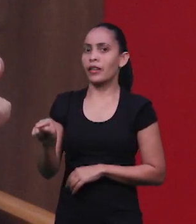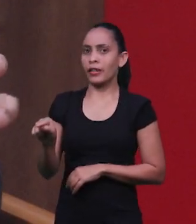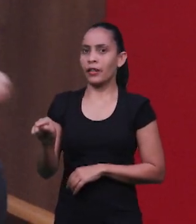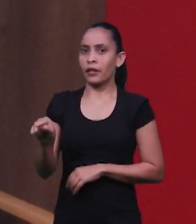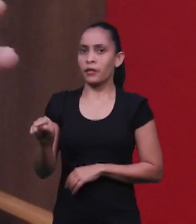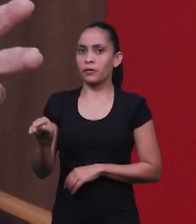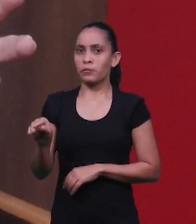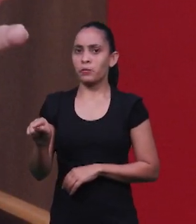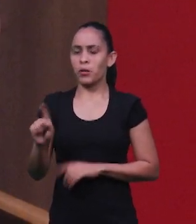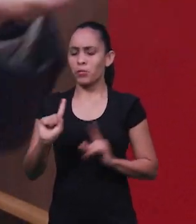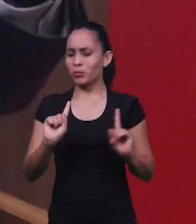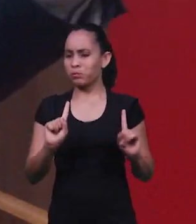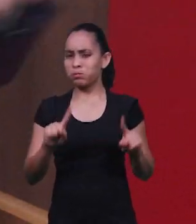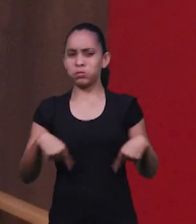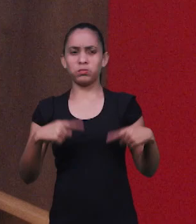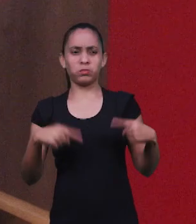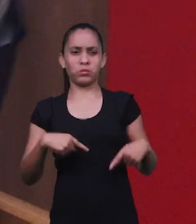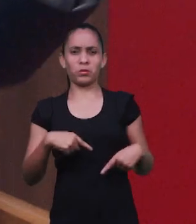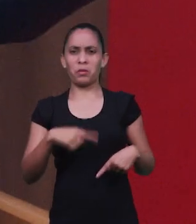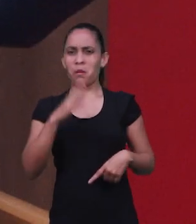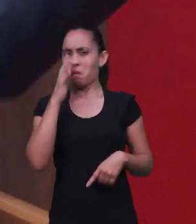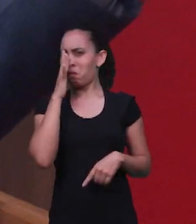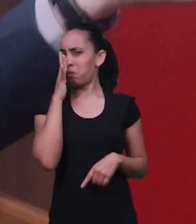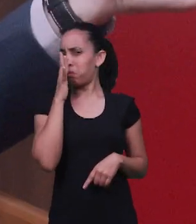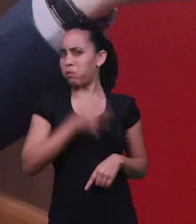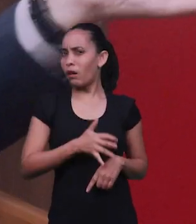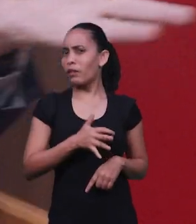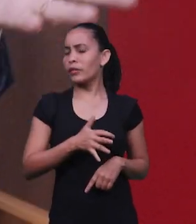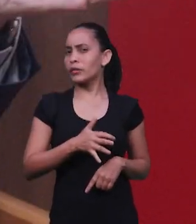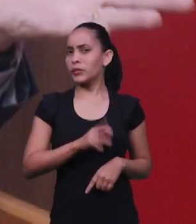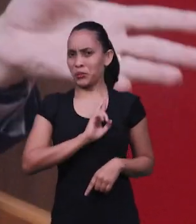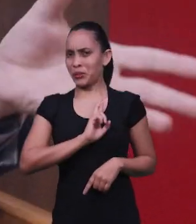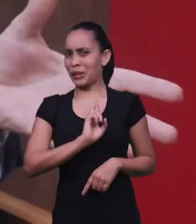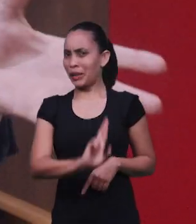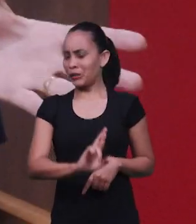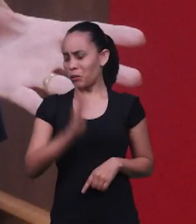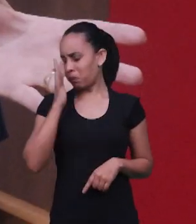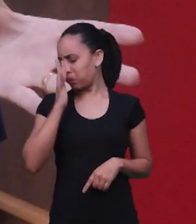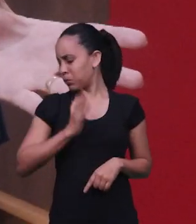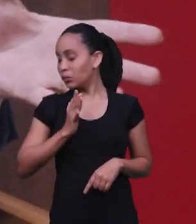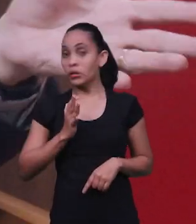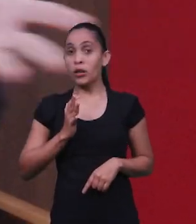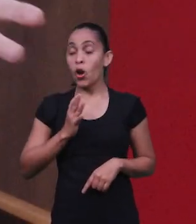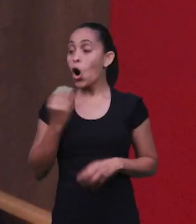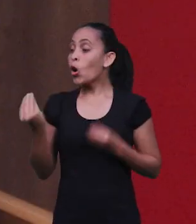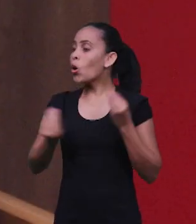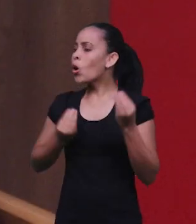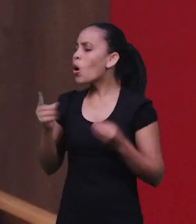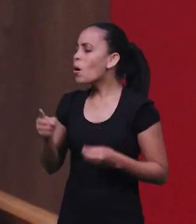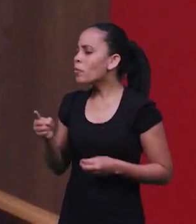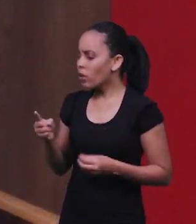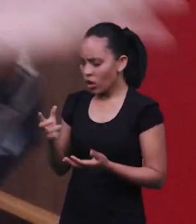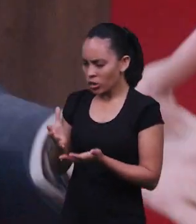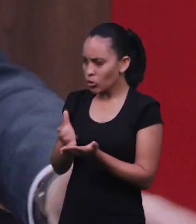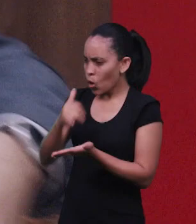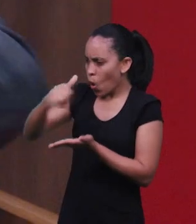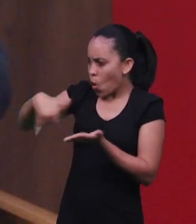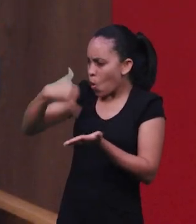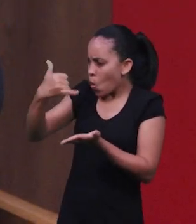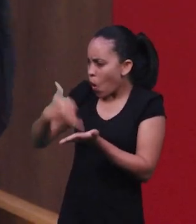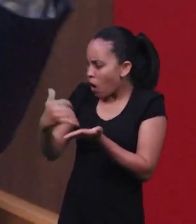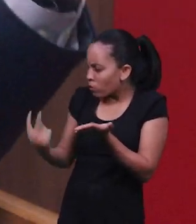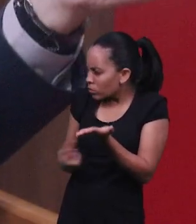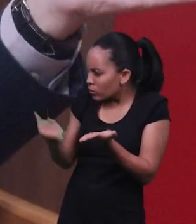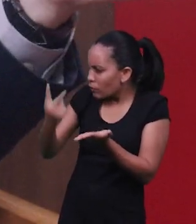elle a été reprise par les religieux, n'est-ce pas? Mais tu dépenses quelque chose de très